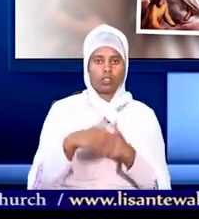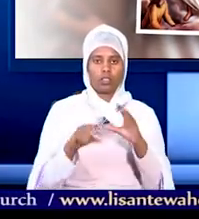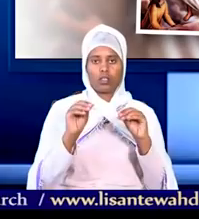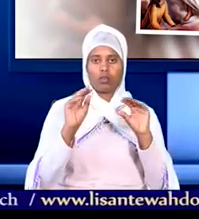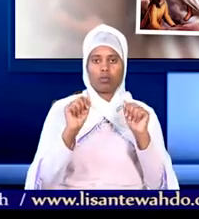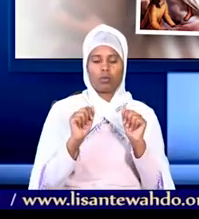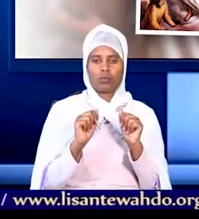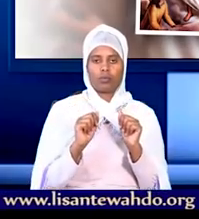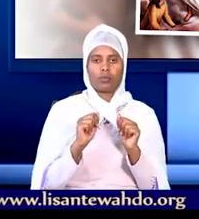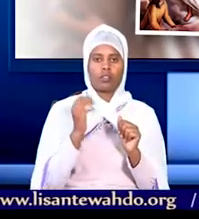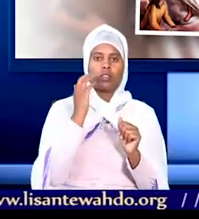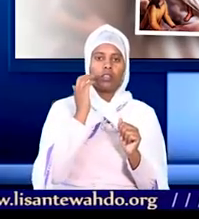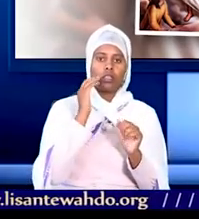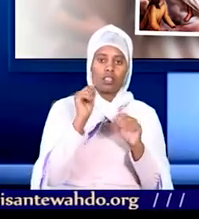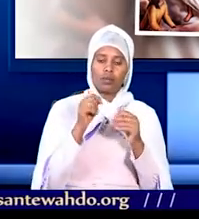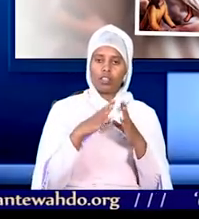سيوم يلكم يمو